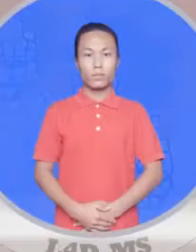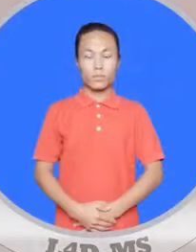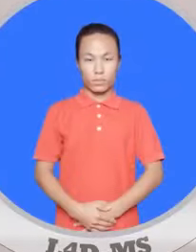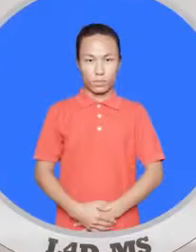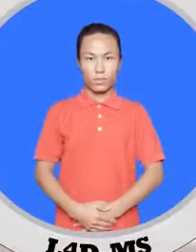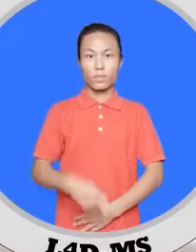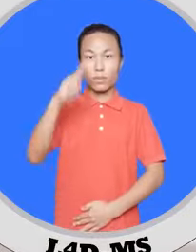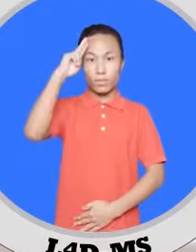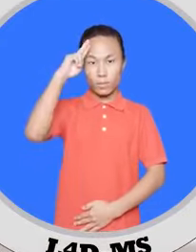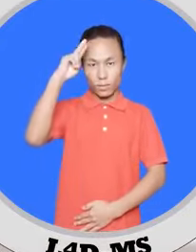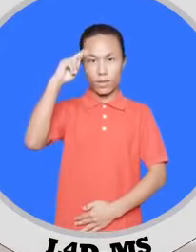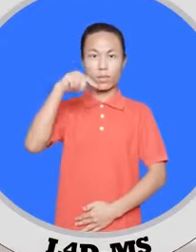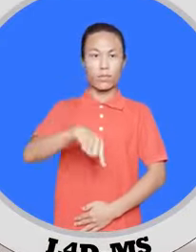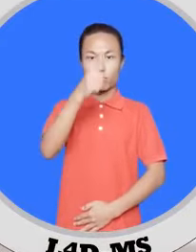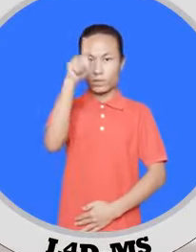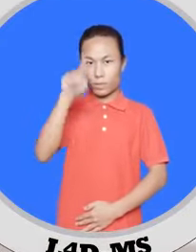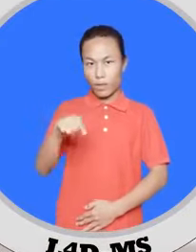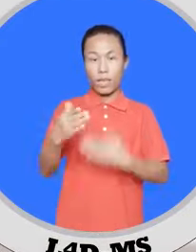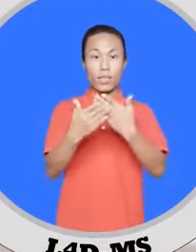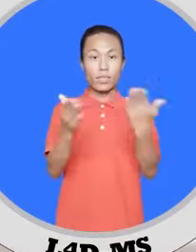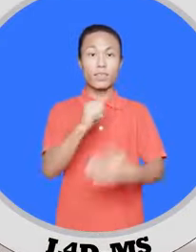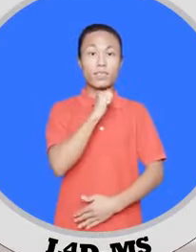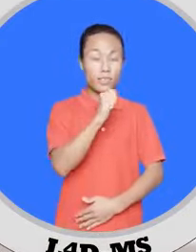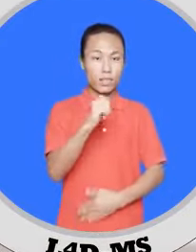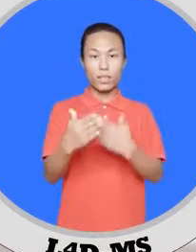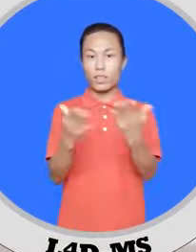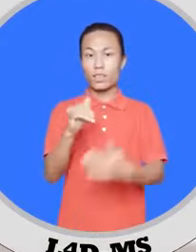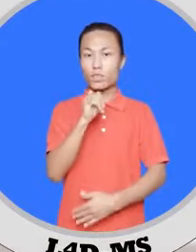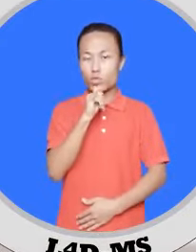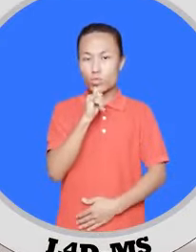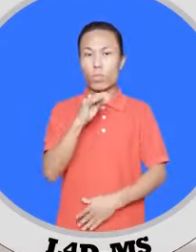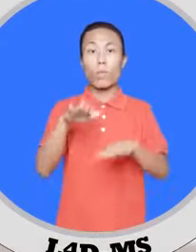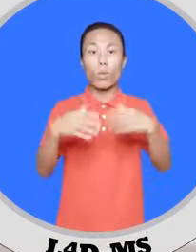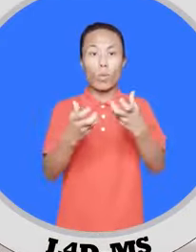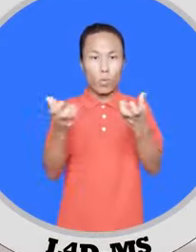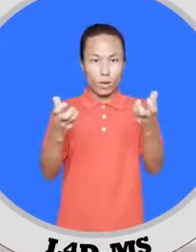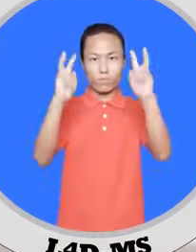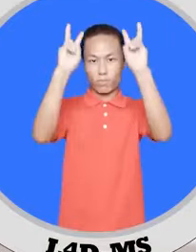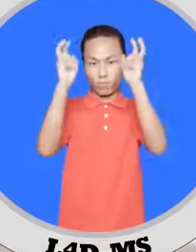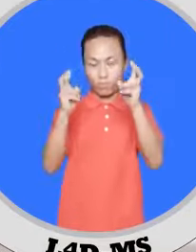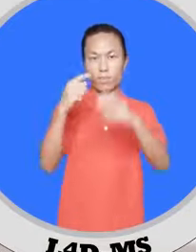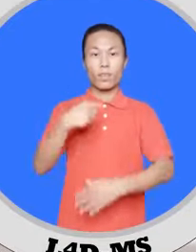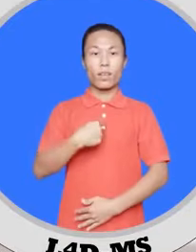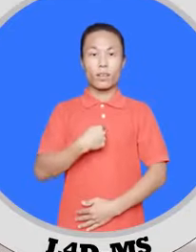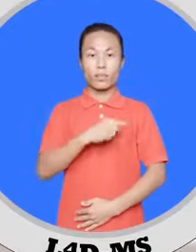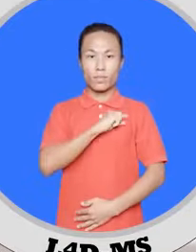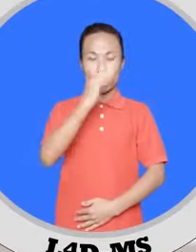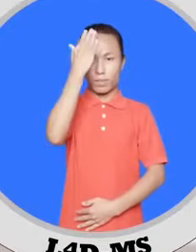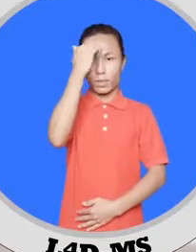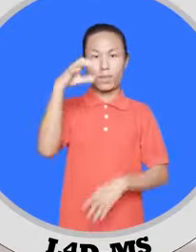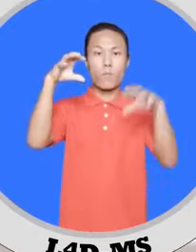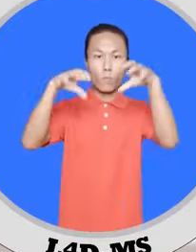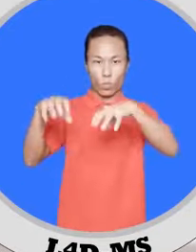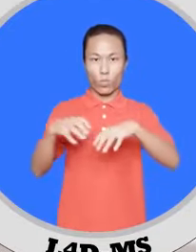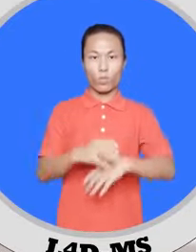လုံးပဲမင်္ဂလာပါလူမှုမီဒီယာရေပေါ်ကလောက်ကျန်အကြောင်းအရာမှားတွေကိုအပတ်စဉ်ဖော်ထုတ်တင်ဆက်ပေးနေတဲ့ PPTV ရဲ့သတင်းလာကျင်းလာအစီအစဉ်က